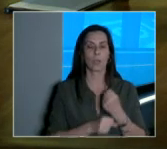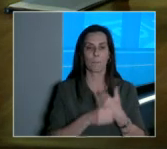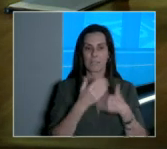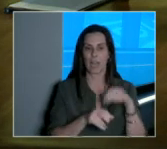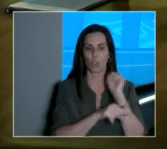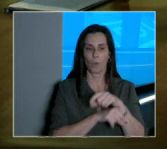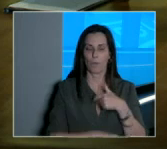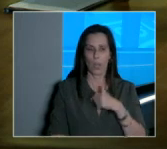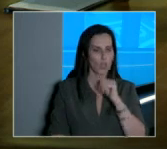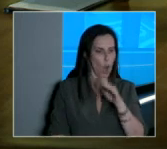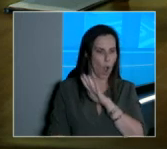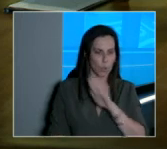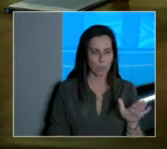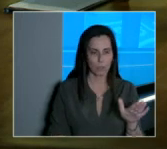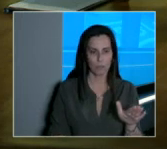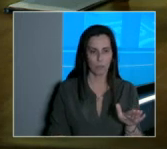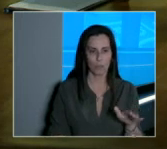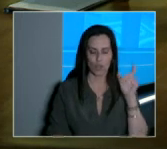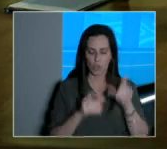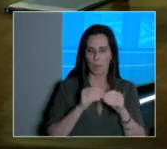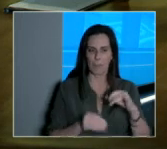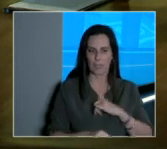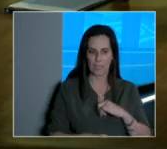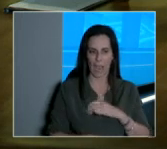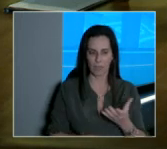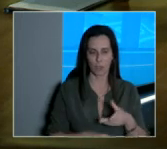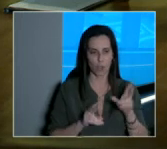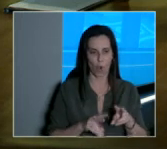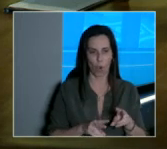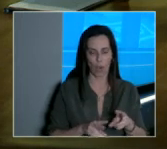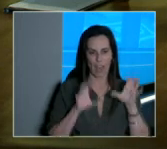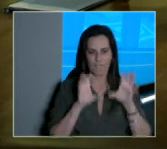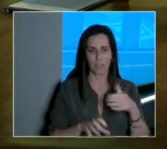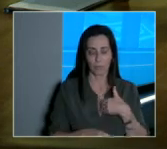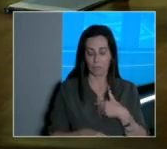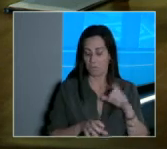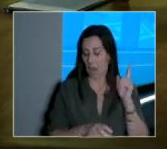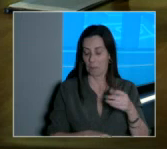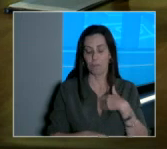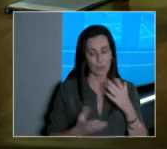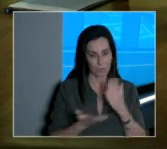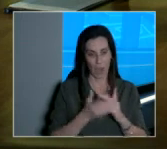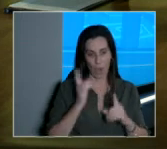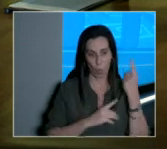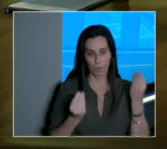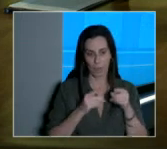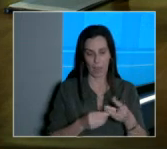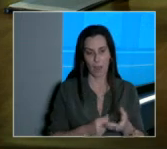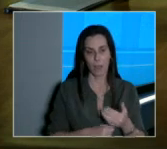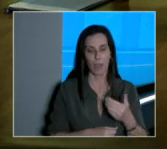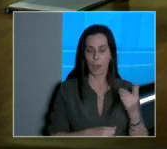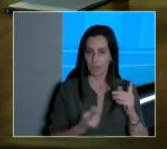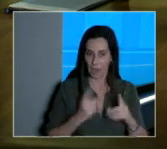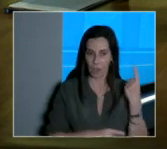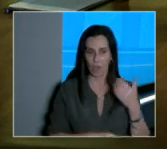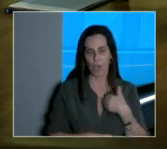פסקת ההתגברות, ואני לא רוצה שגורמים אינטרסנטיים בפקידות יוכלו להלך עליי אימים ולאיים עליי, והיו דברים מעולם במדינת ישראל, היו